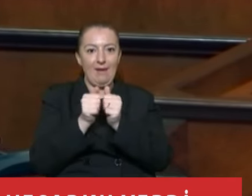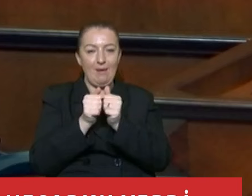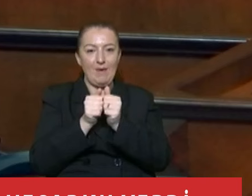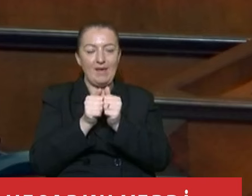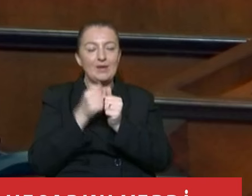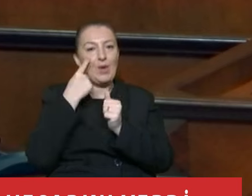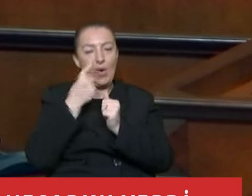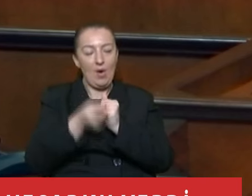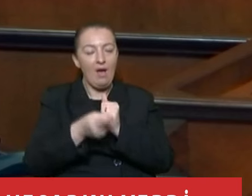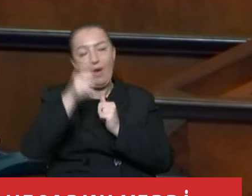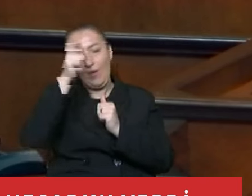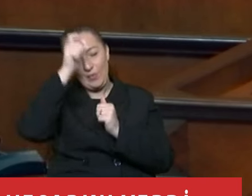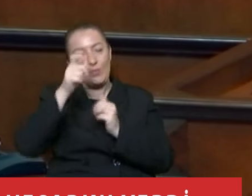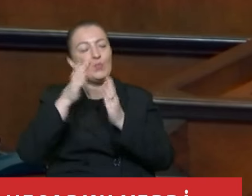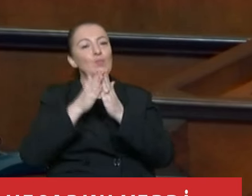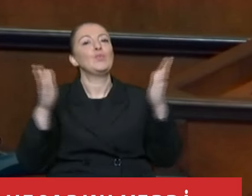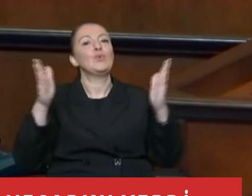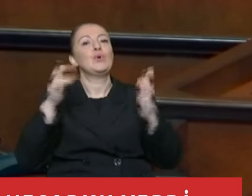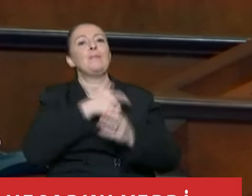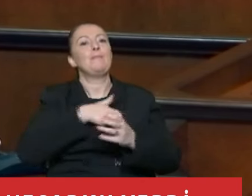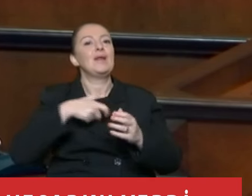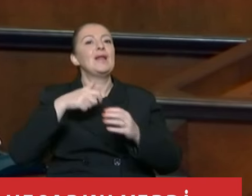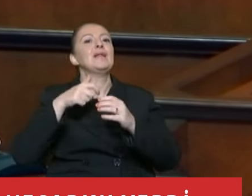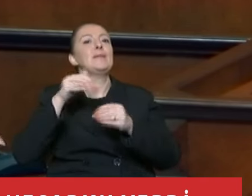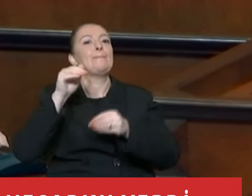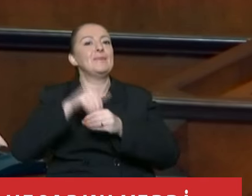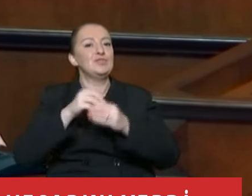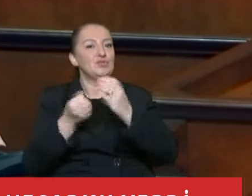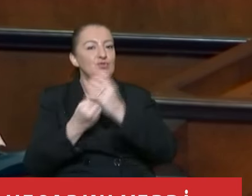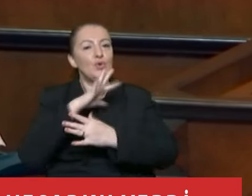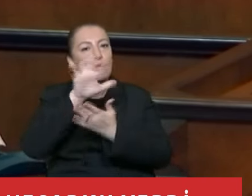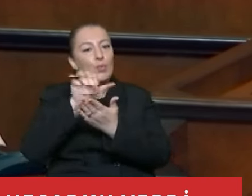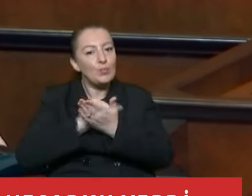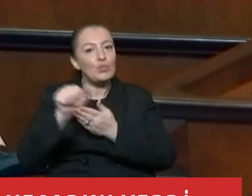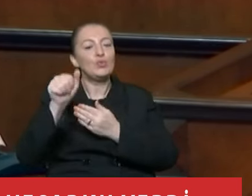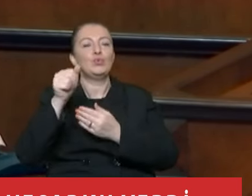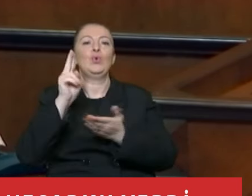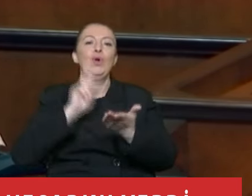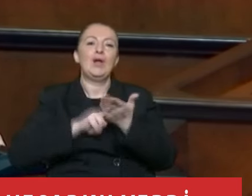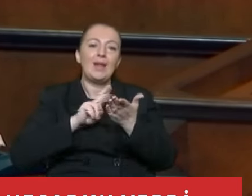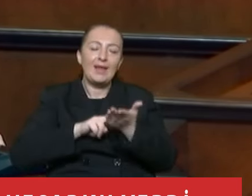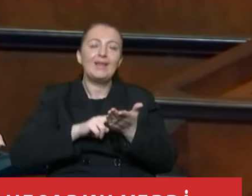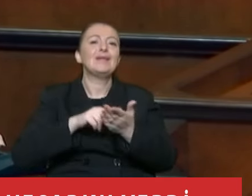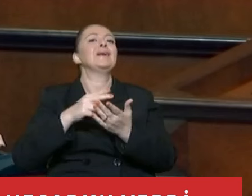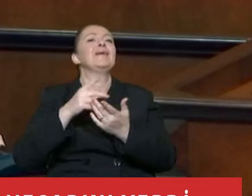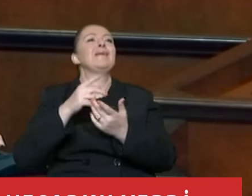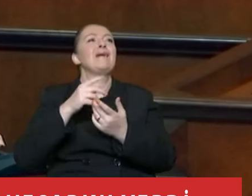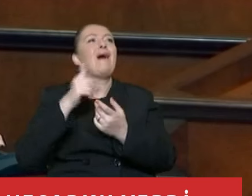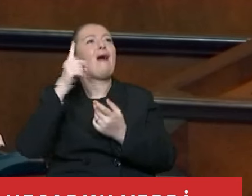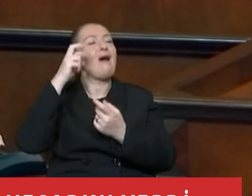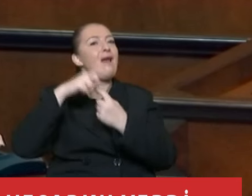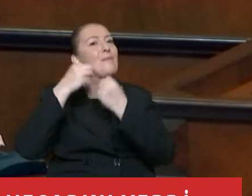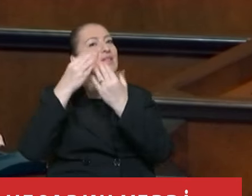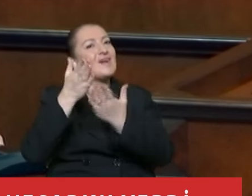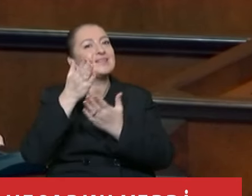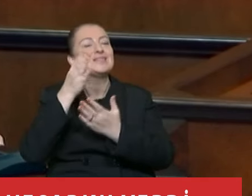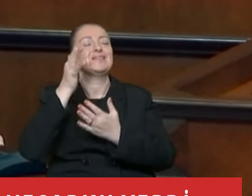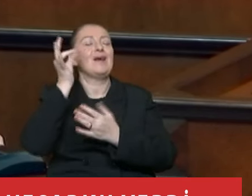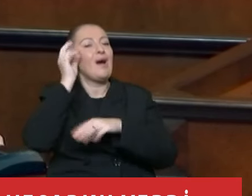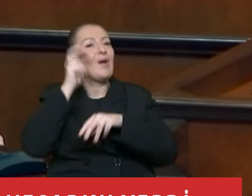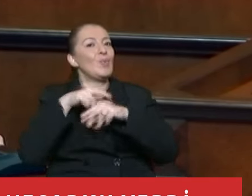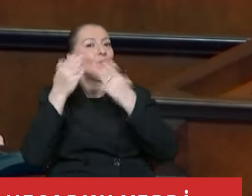Eee Türkiye Büyük Millet Meclisi'ni Kuran Bütün üyeleri rahmetle minnetle anıyorum Elbette